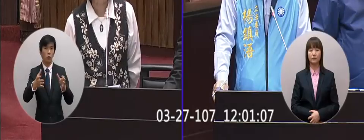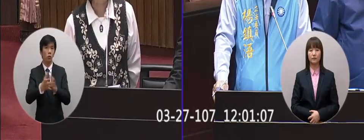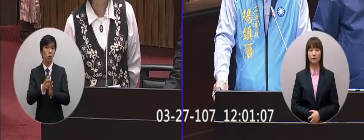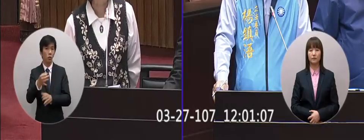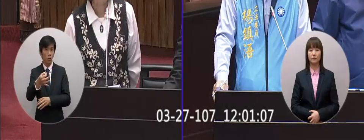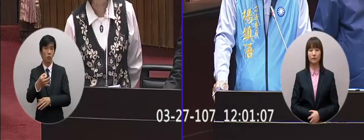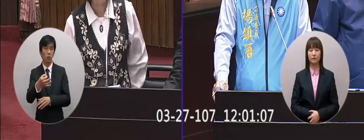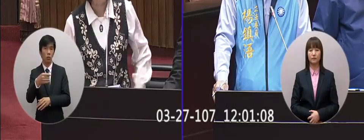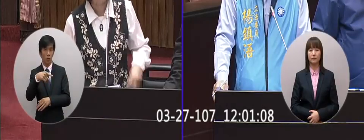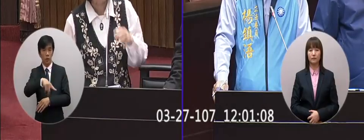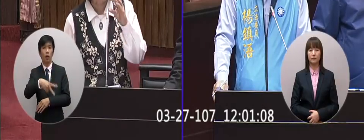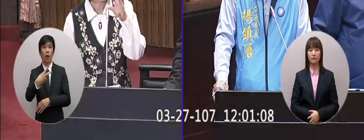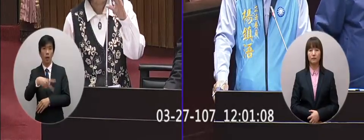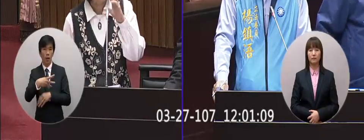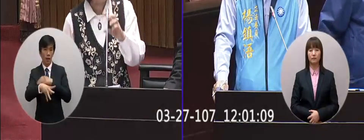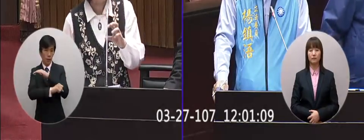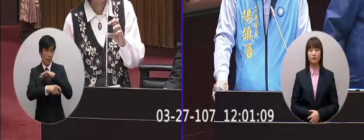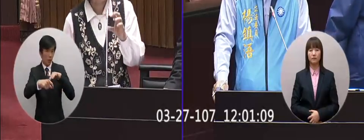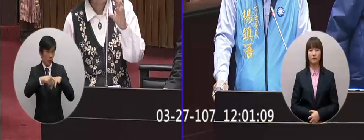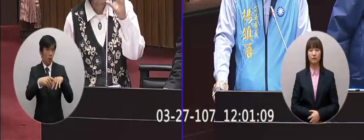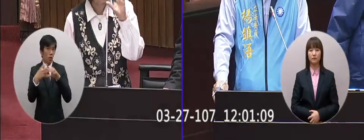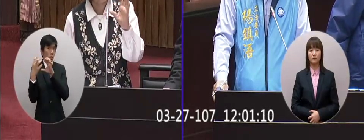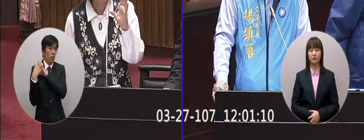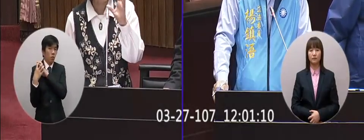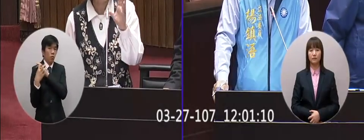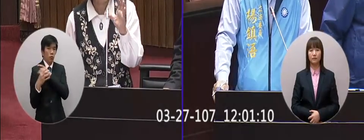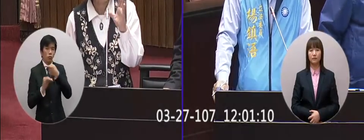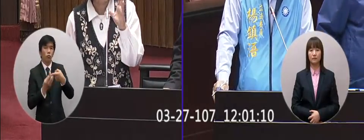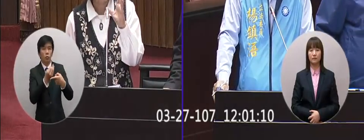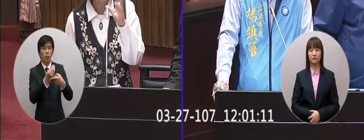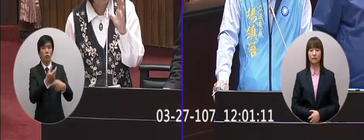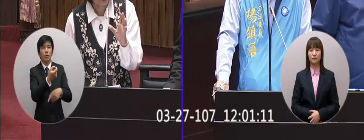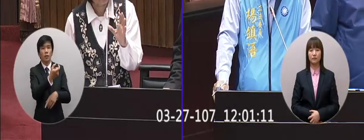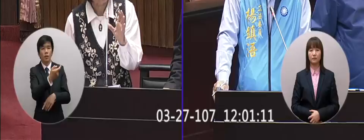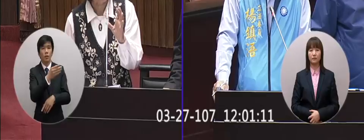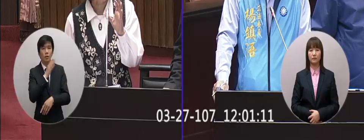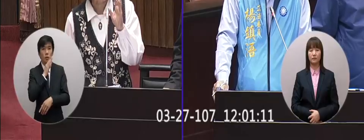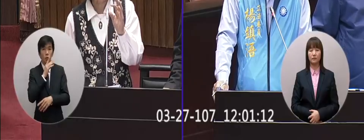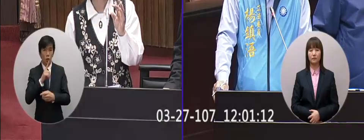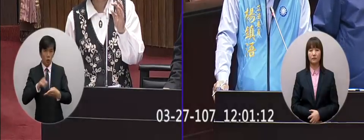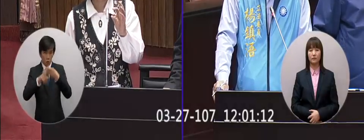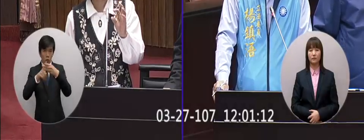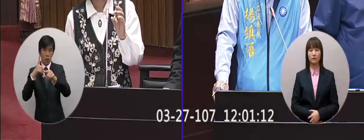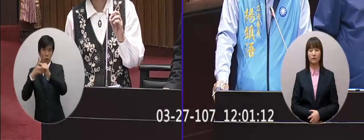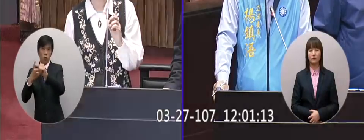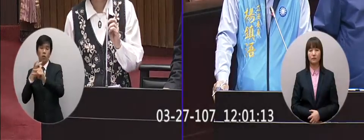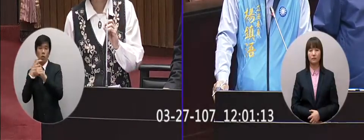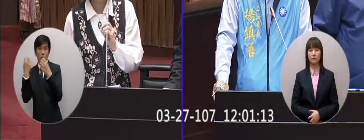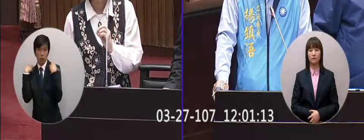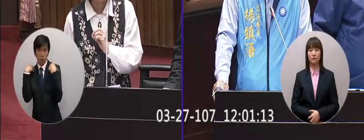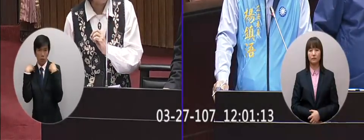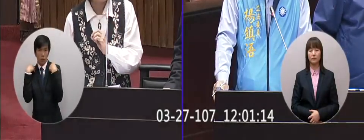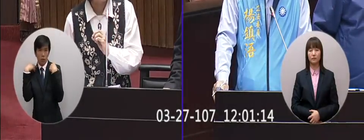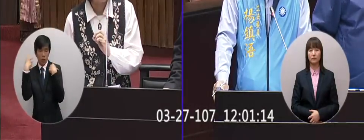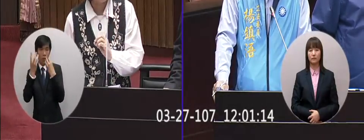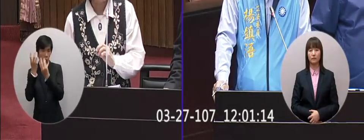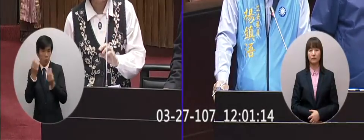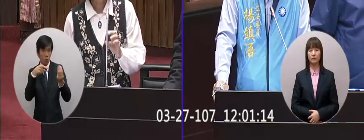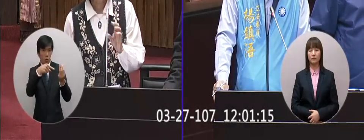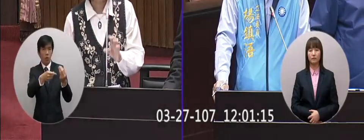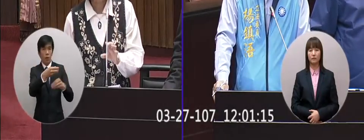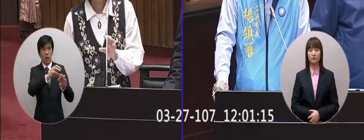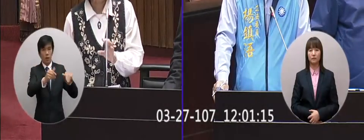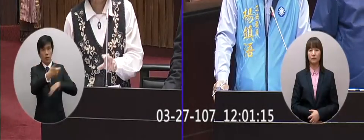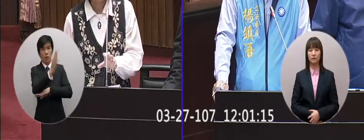设基金所担负的比例是比较低的，还是中央的预算为主，然后地方当然也有一部分的配合